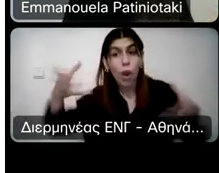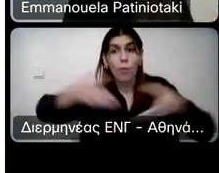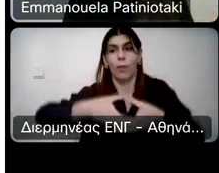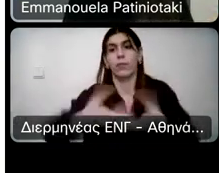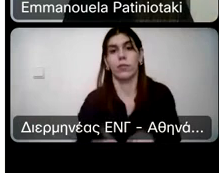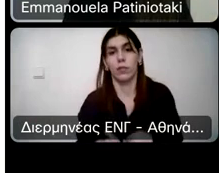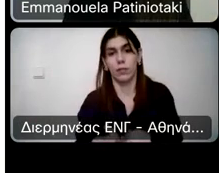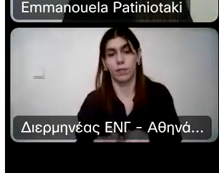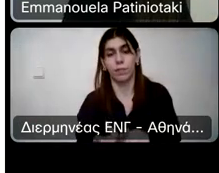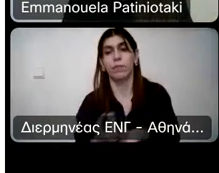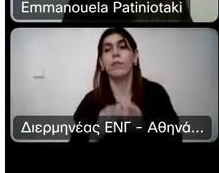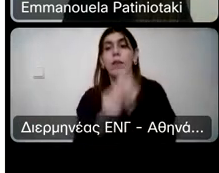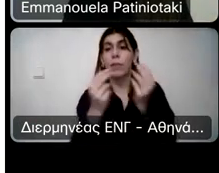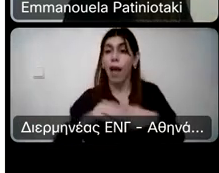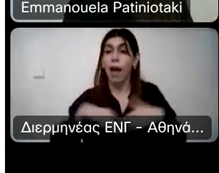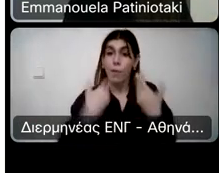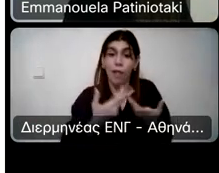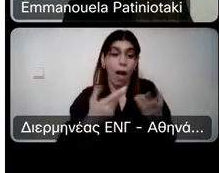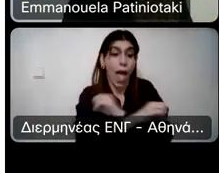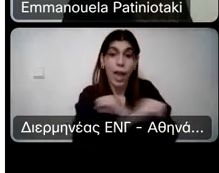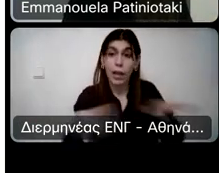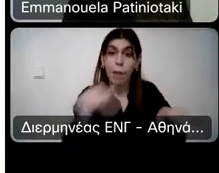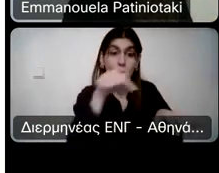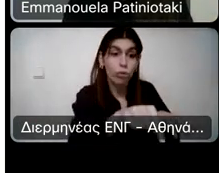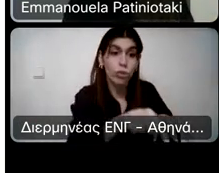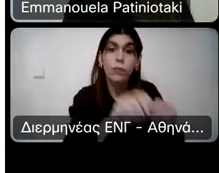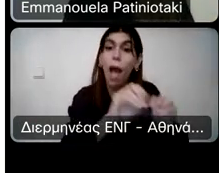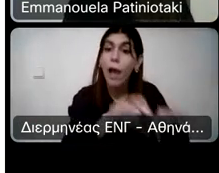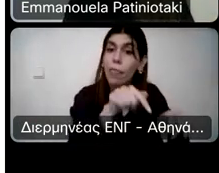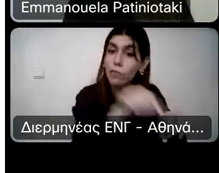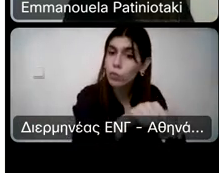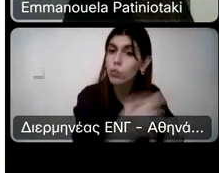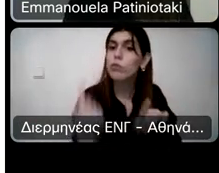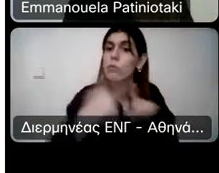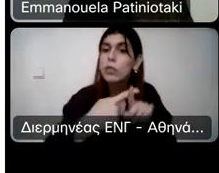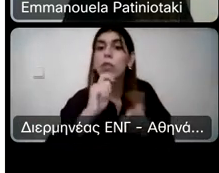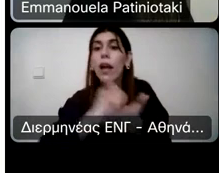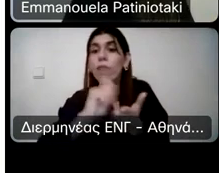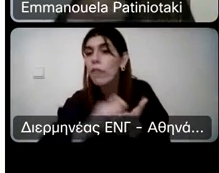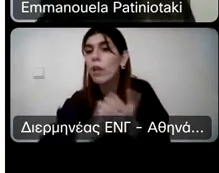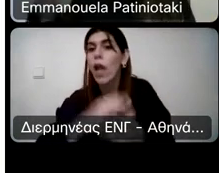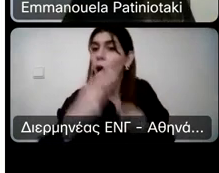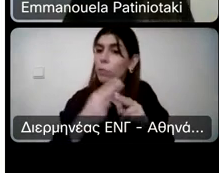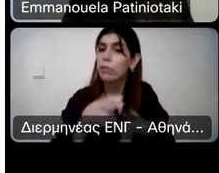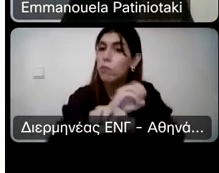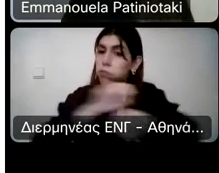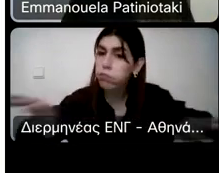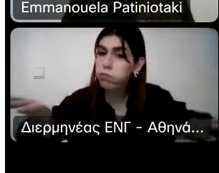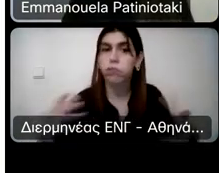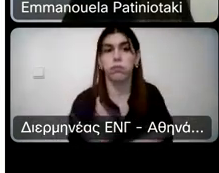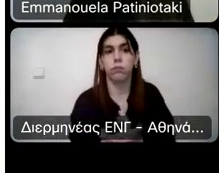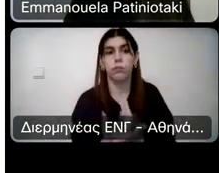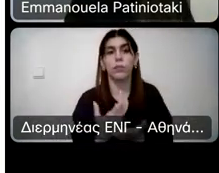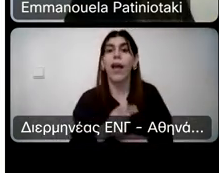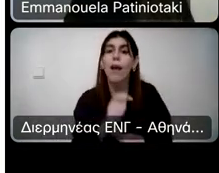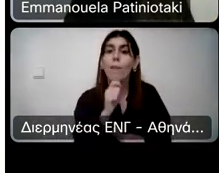θα πρέπει έπειτα να περνάει στον εκπαιδευτικό χώρο αλλά και στα συγγράμματα και η πολιτική ορθότητα θα πρέπει να παίρνει έναν άλλο